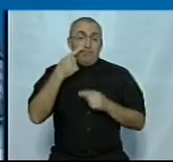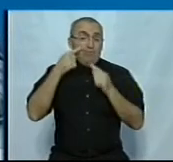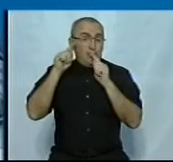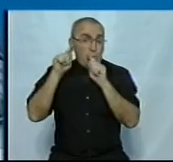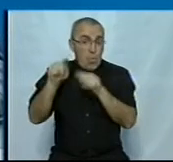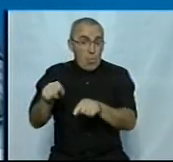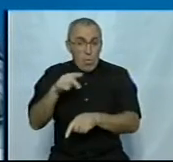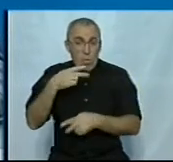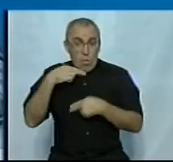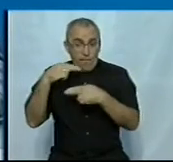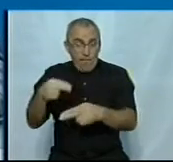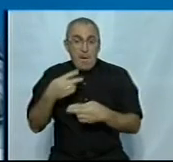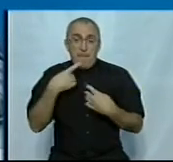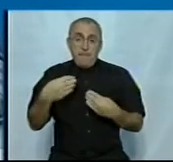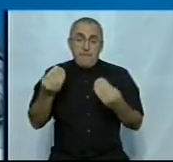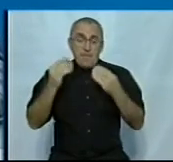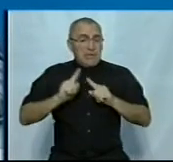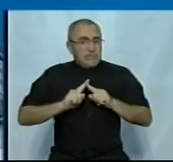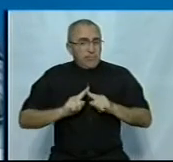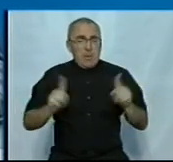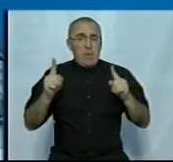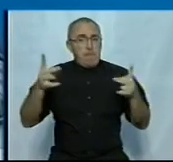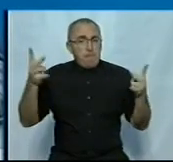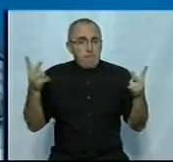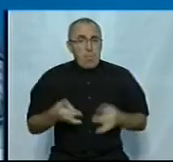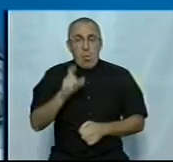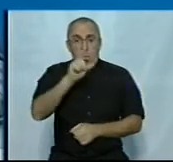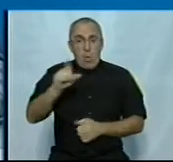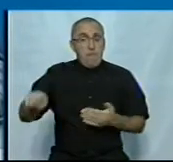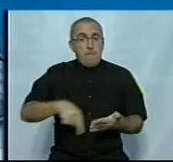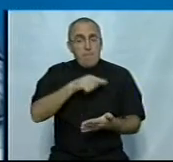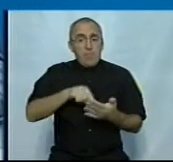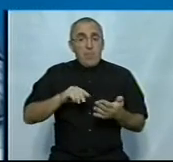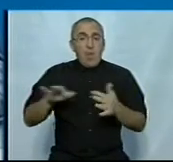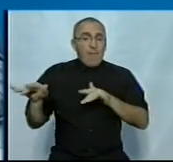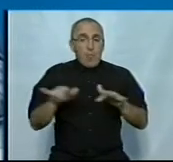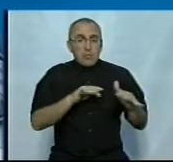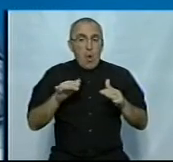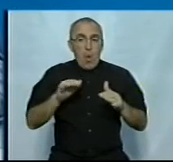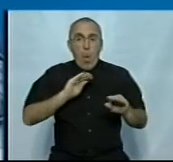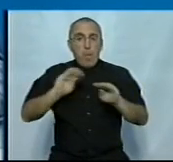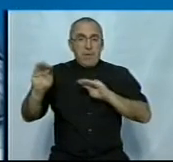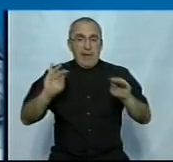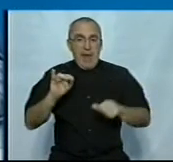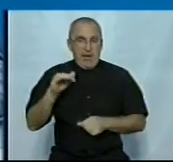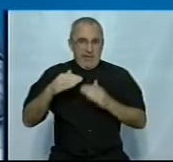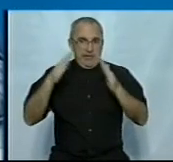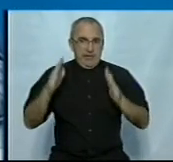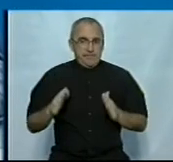цей прекрасний, надзвичайно потрібний громаді міста функціональний об'єкт. А те,